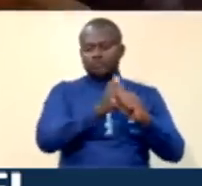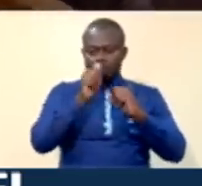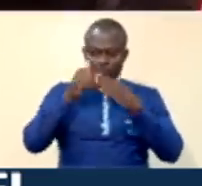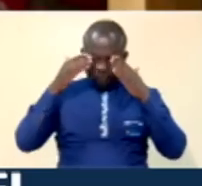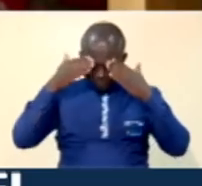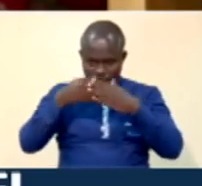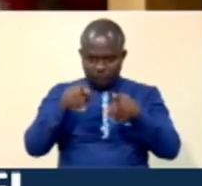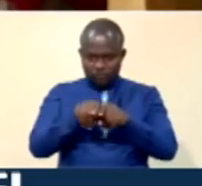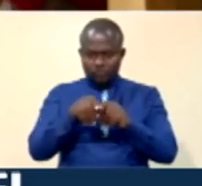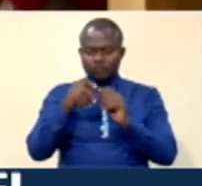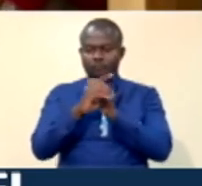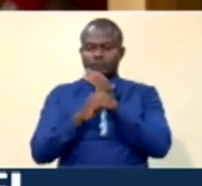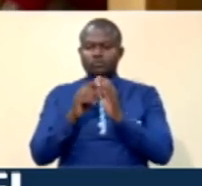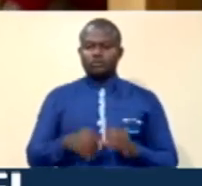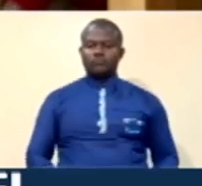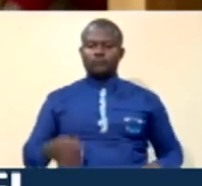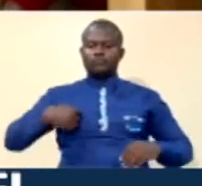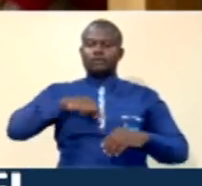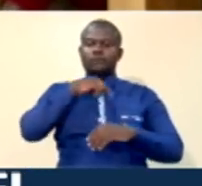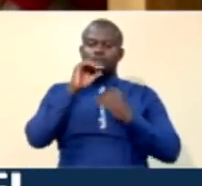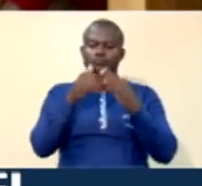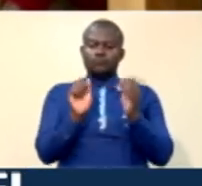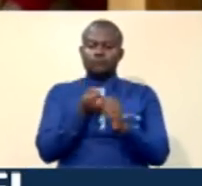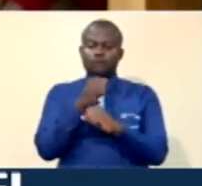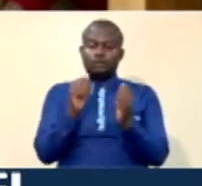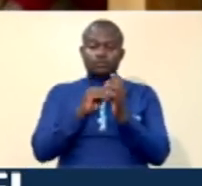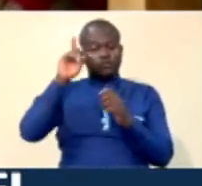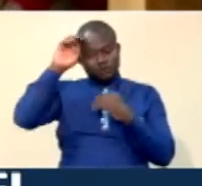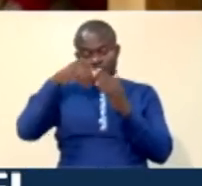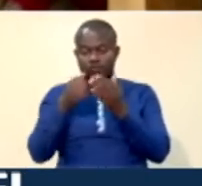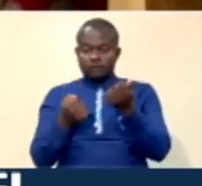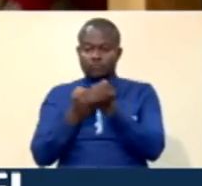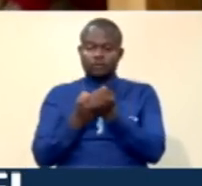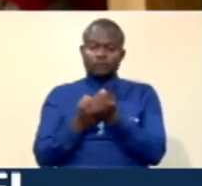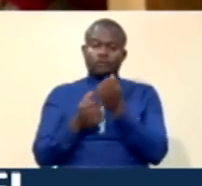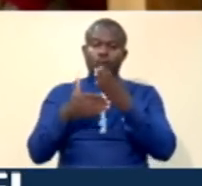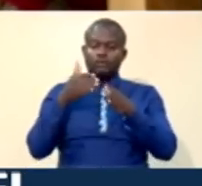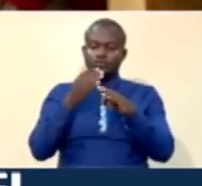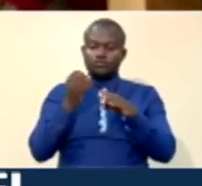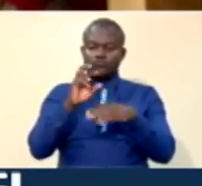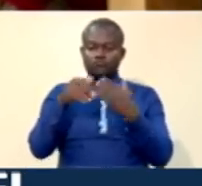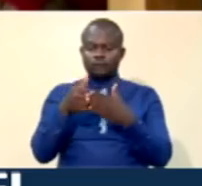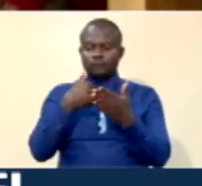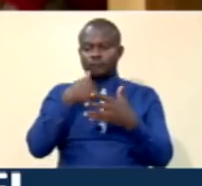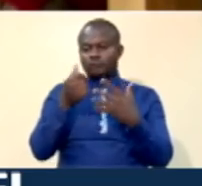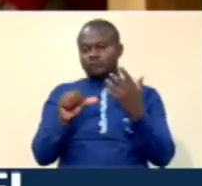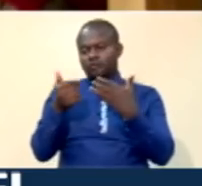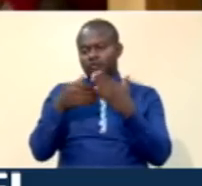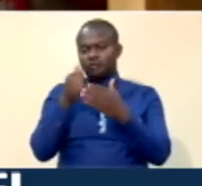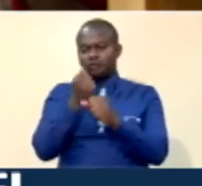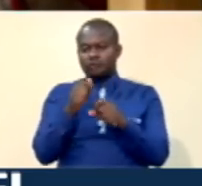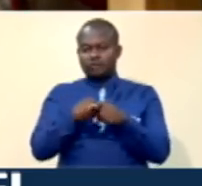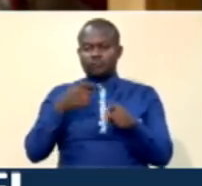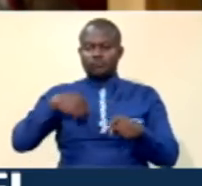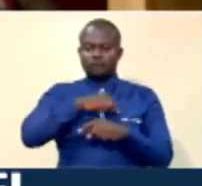imbere nk'akarere. Ntabwo dushobora kongera gutekereza yuko abatera nkunga bazagaruka kugira ngo badusanire cyangwa se bagire ikindi badukorera,